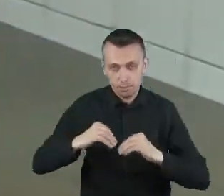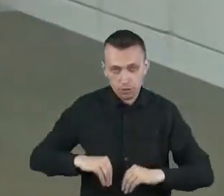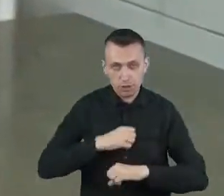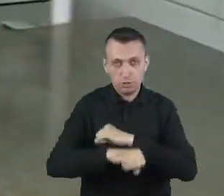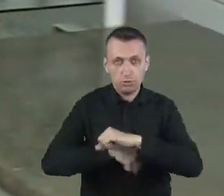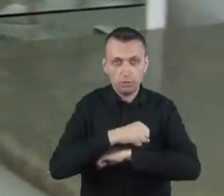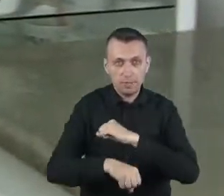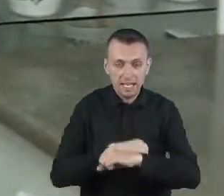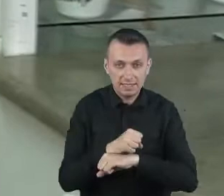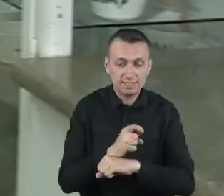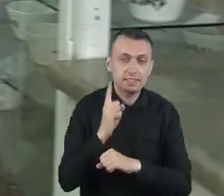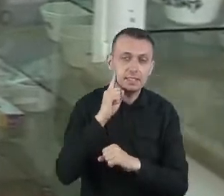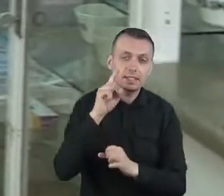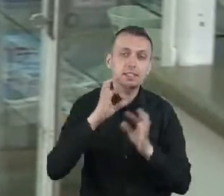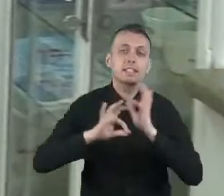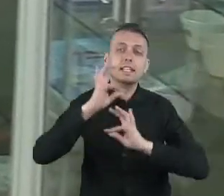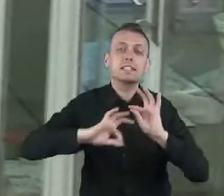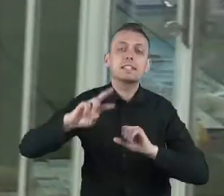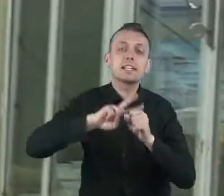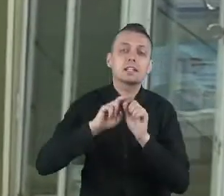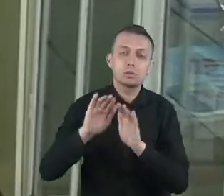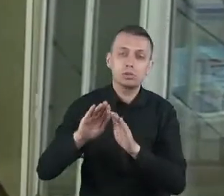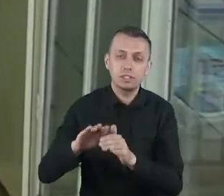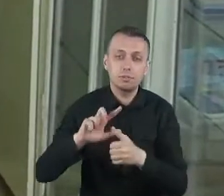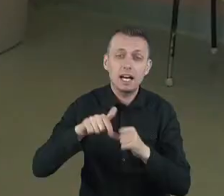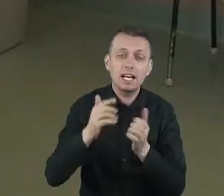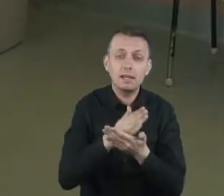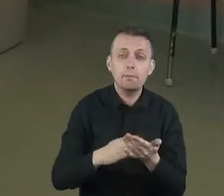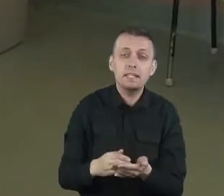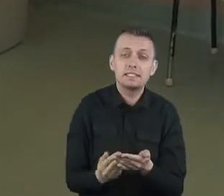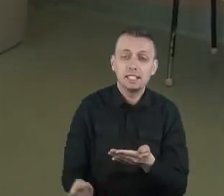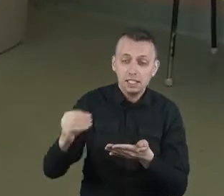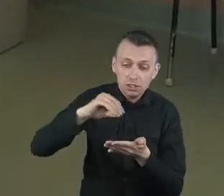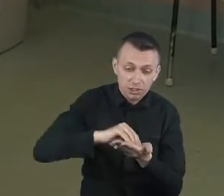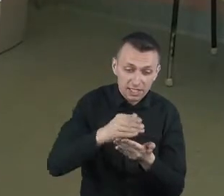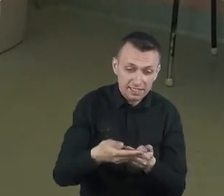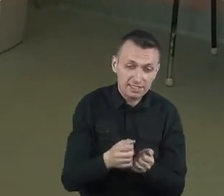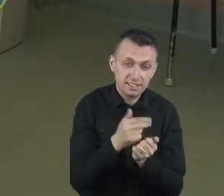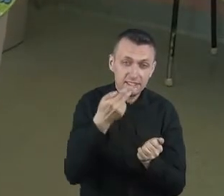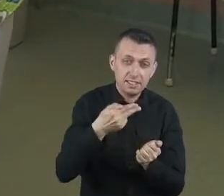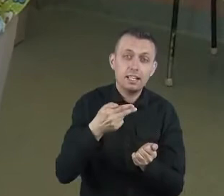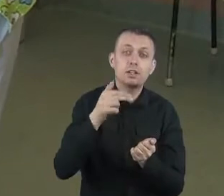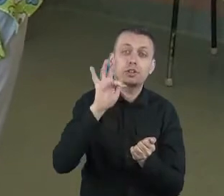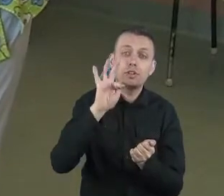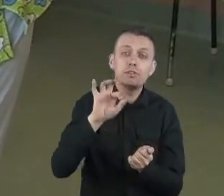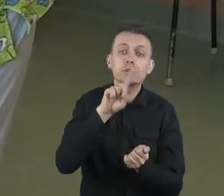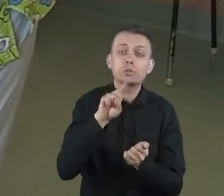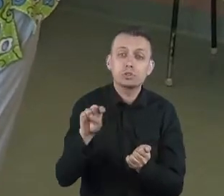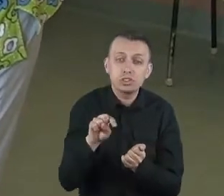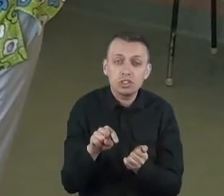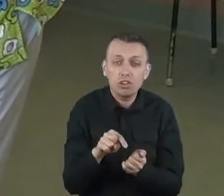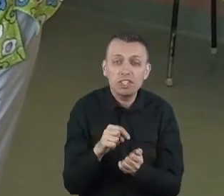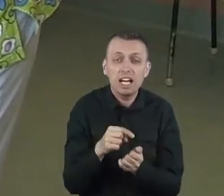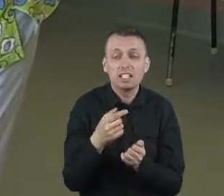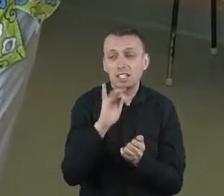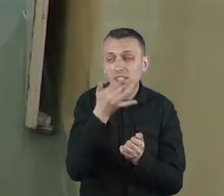o jakość żywienia pacjentów ze strony placówki. Bez dodatkowych pieniędzy z NFZ niewiele może jednak zrobić, bo ma do dyspozycji jedynie żywność